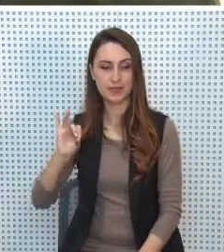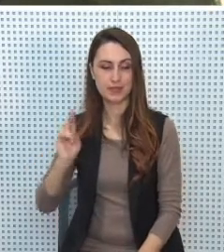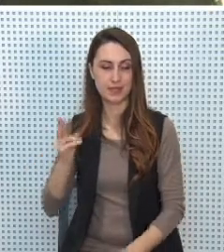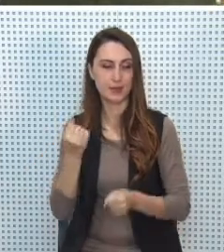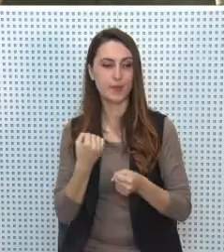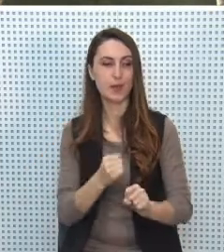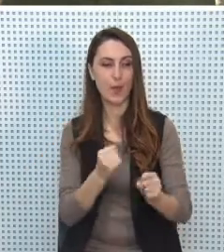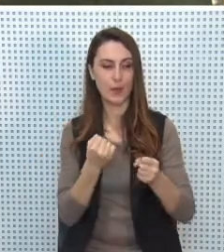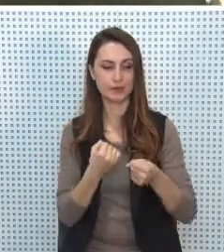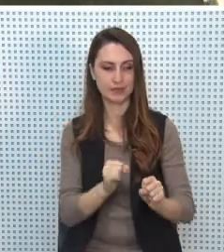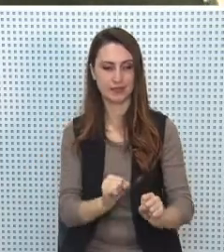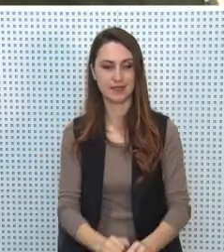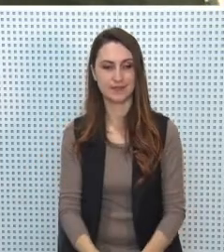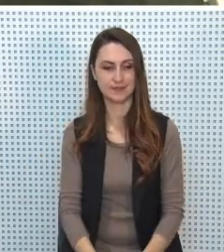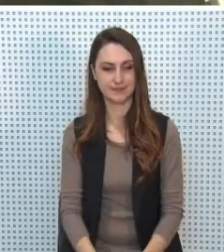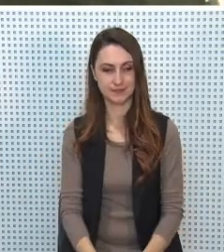Плотник.